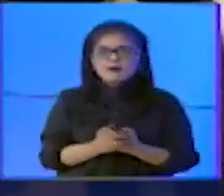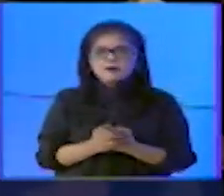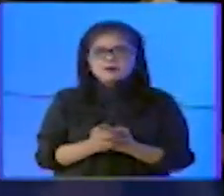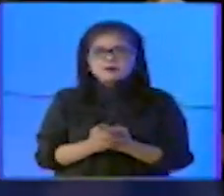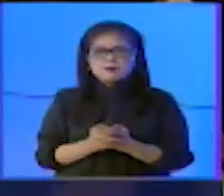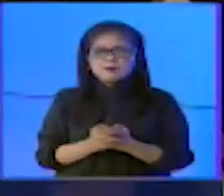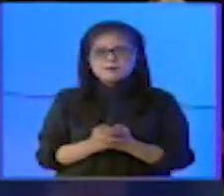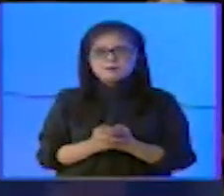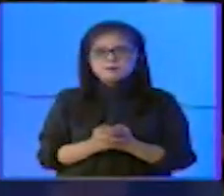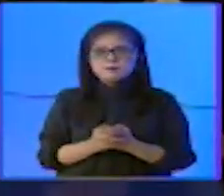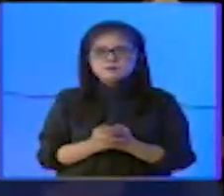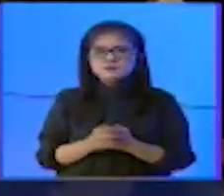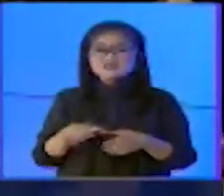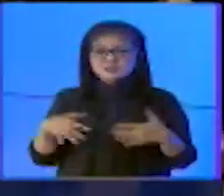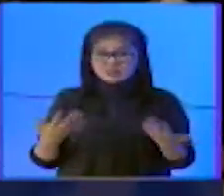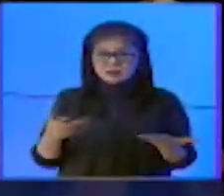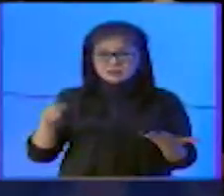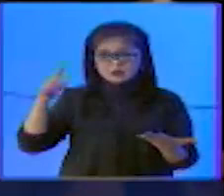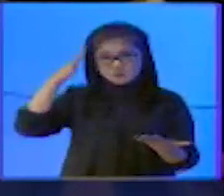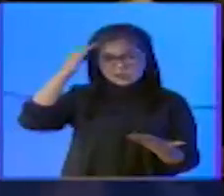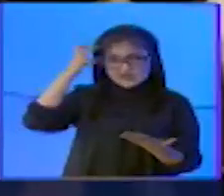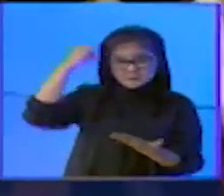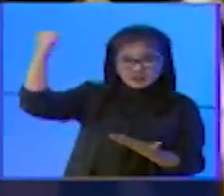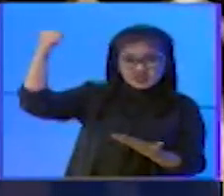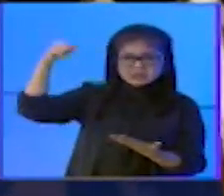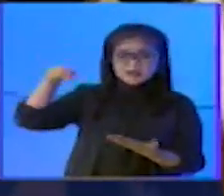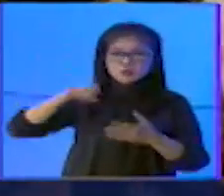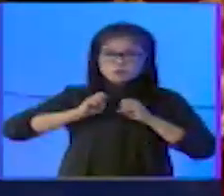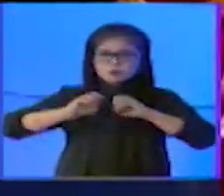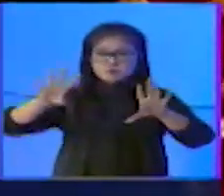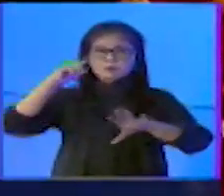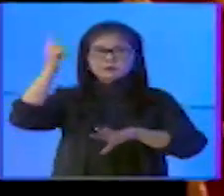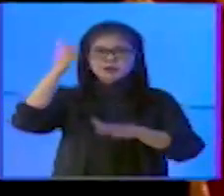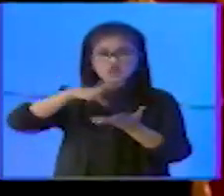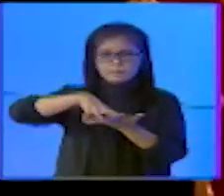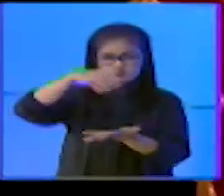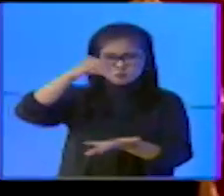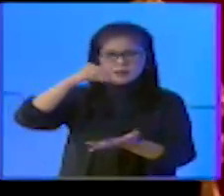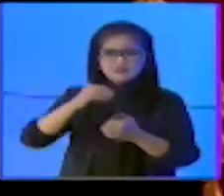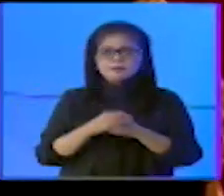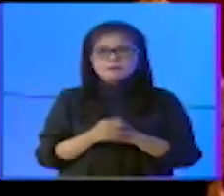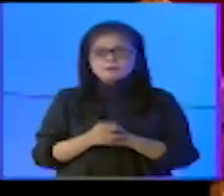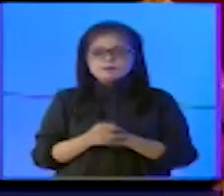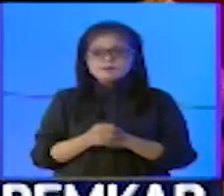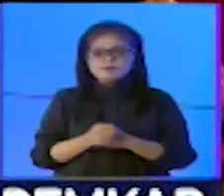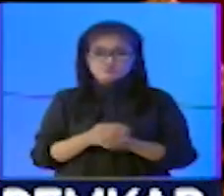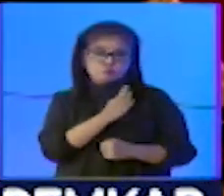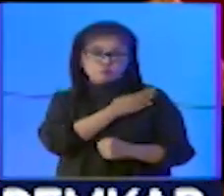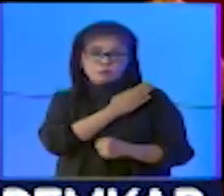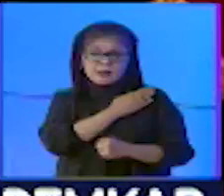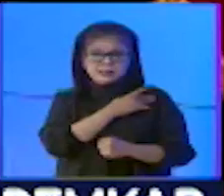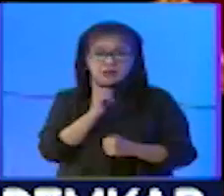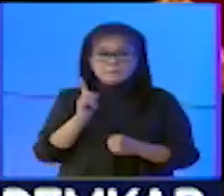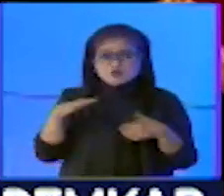agar aspirasi ini bisa didengar oleh pemerintah yang di atas. Tindakan Bupati Faida yang berujung upaya pemakzulan oleh